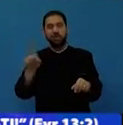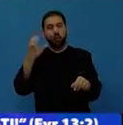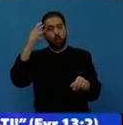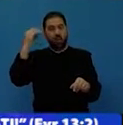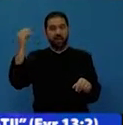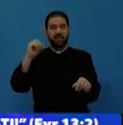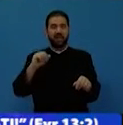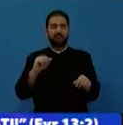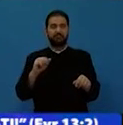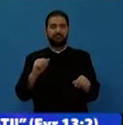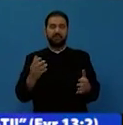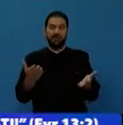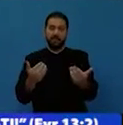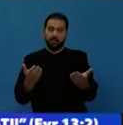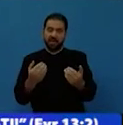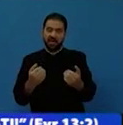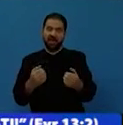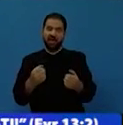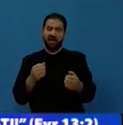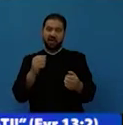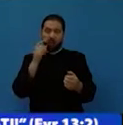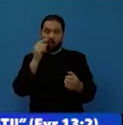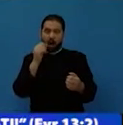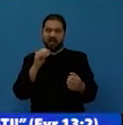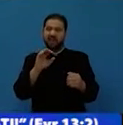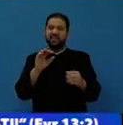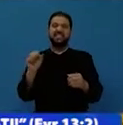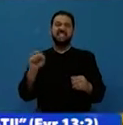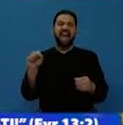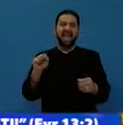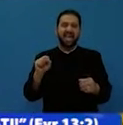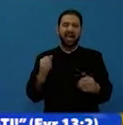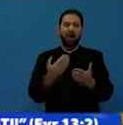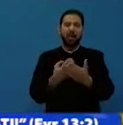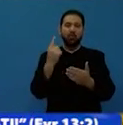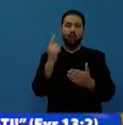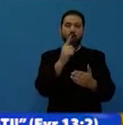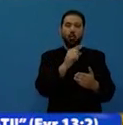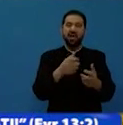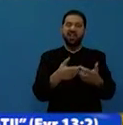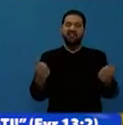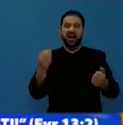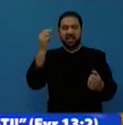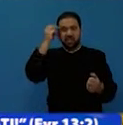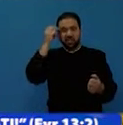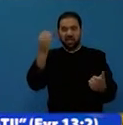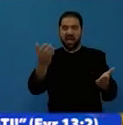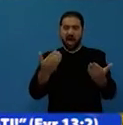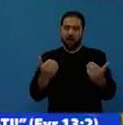uite primirea de străini, pentru că unii, fără să știe, au primit